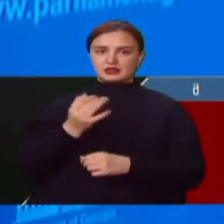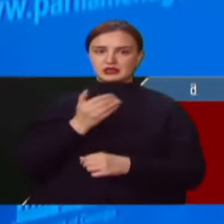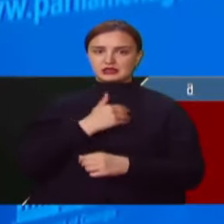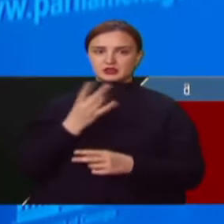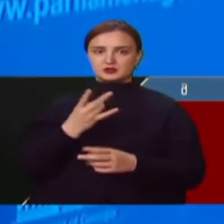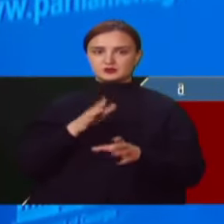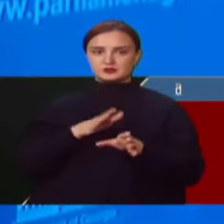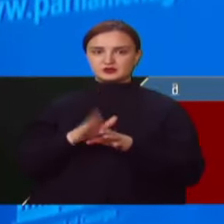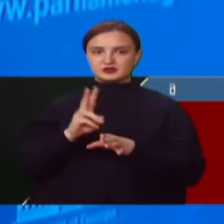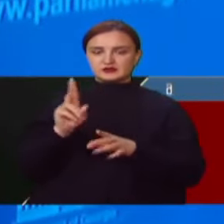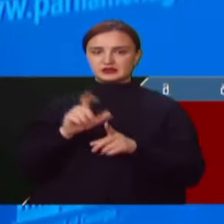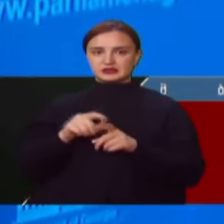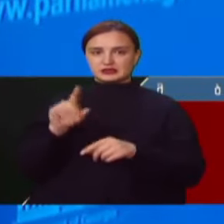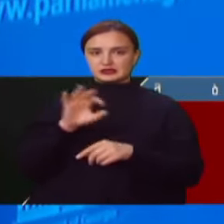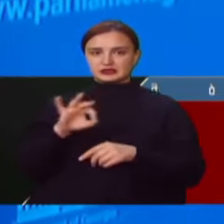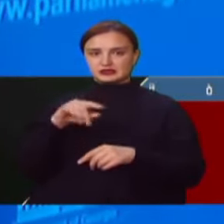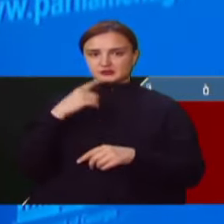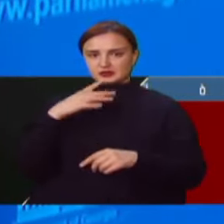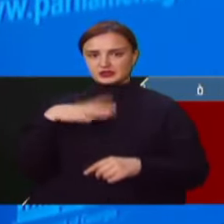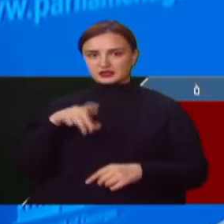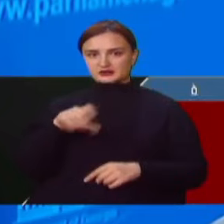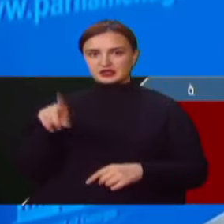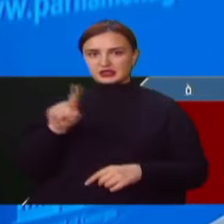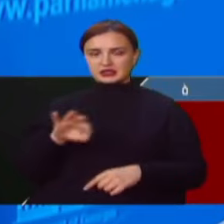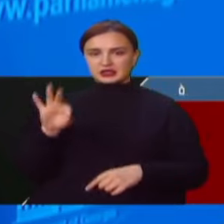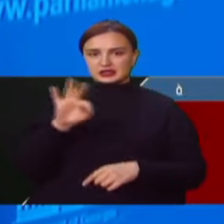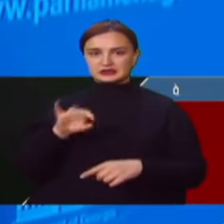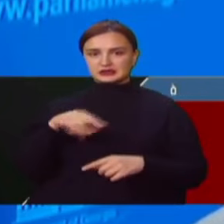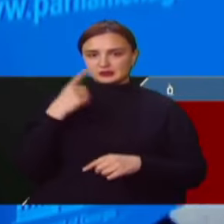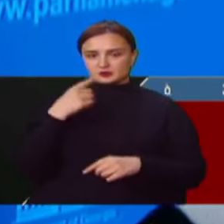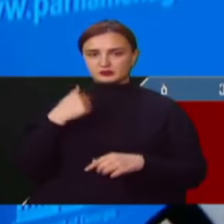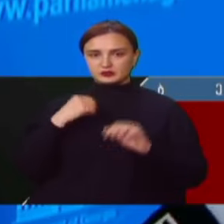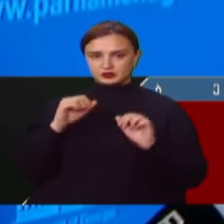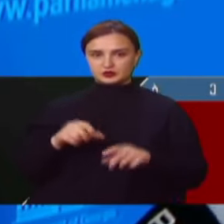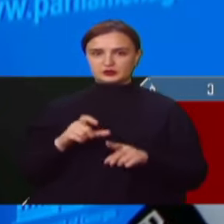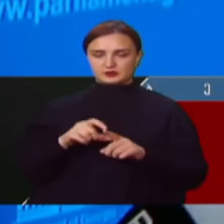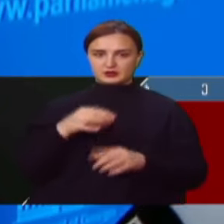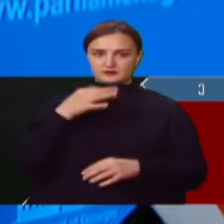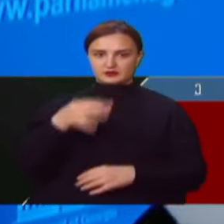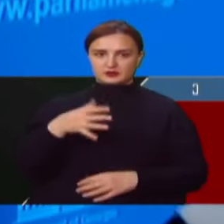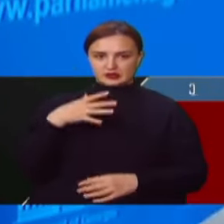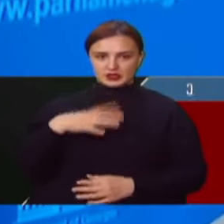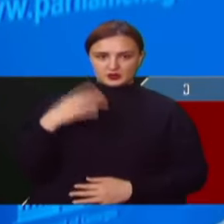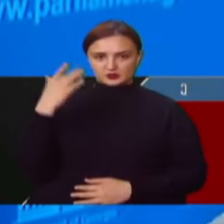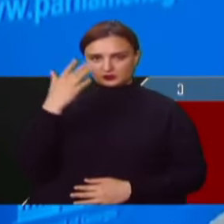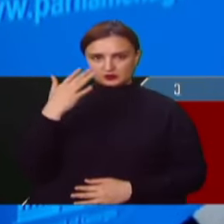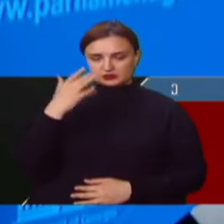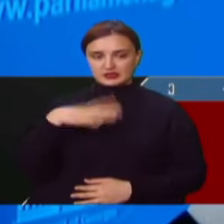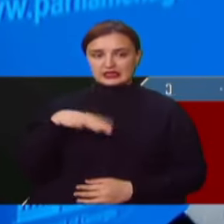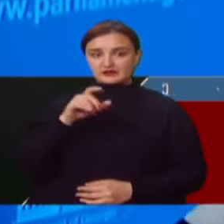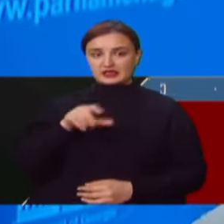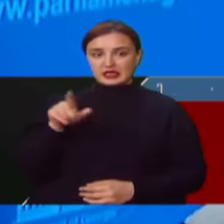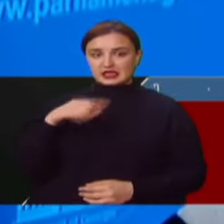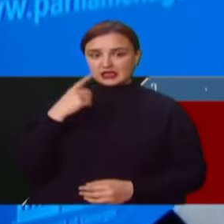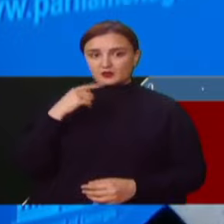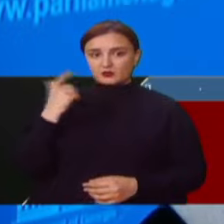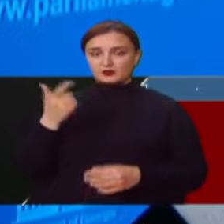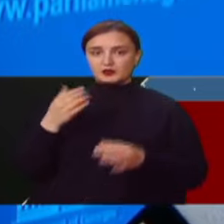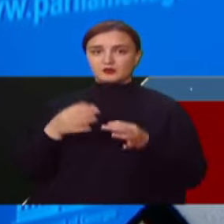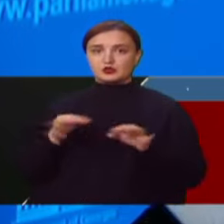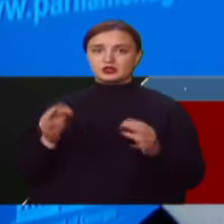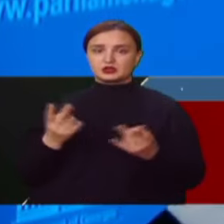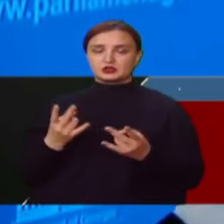რაზე საუბრობს, მე არ ვიცი, მაგრამ ქართველი ხალხი რაზე საუბრობს, მე შემიძლია ეს გავანდო ქართულ ოცნებას. ქართველი ხალხი საუბრობს იმაზე, რომ დემოკრატია